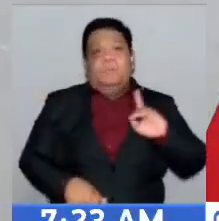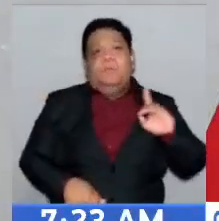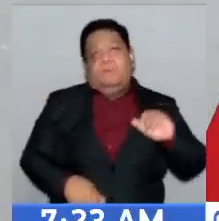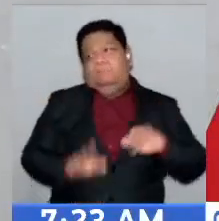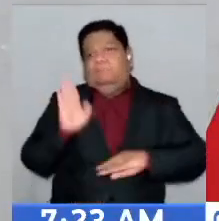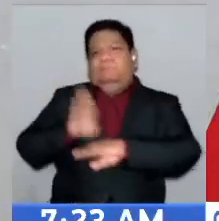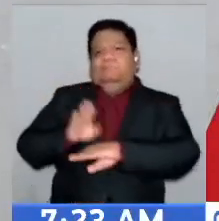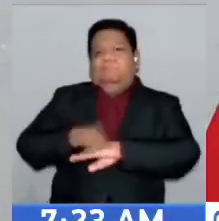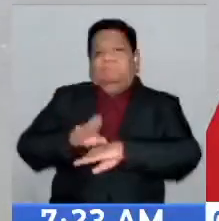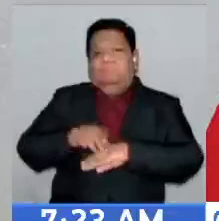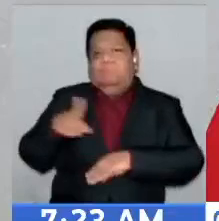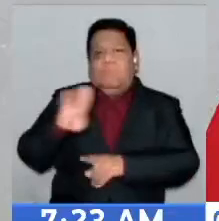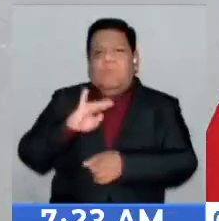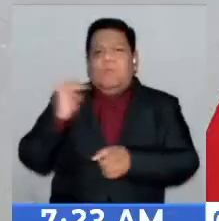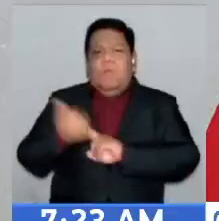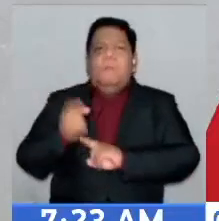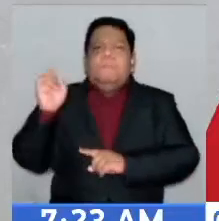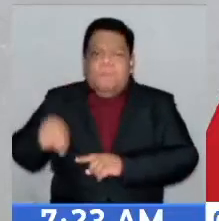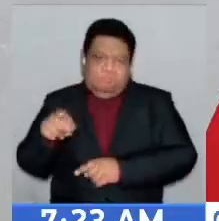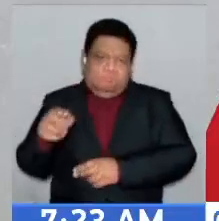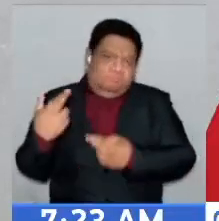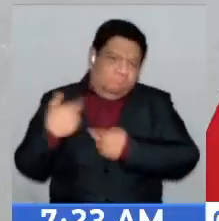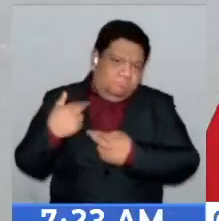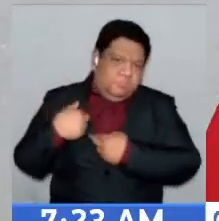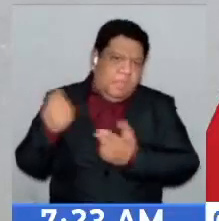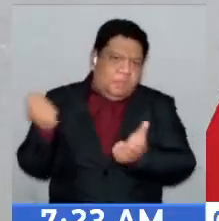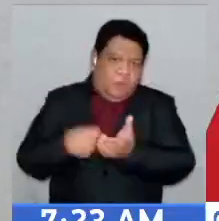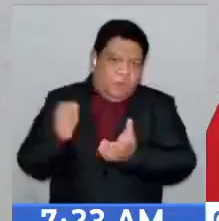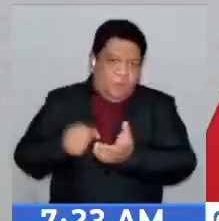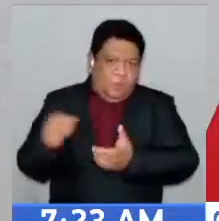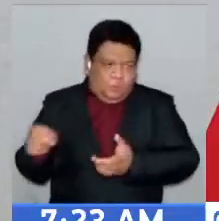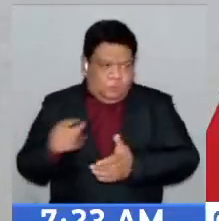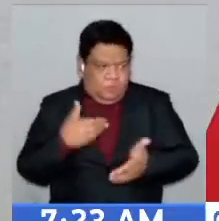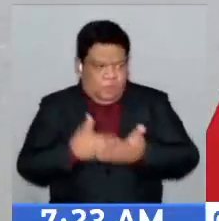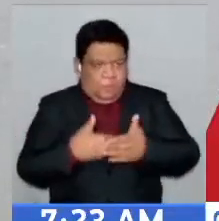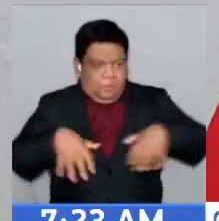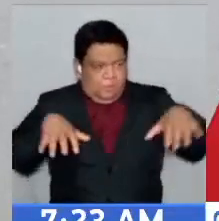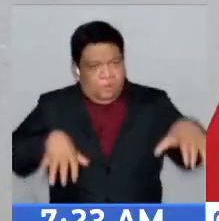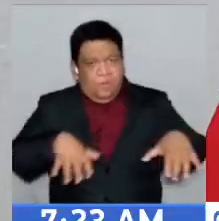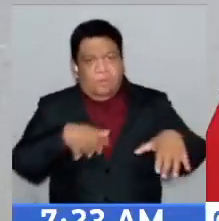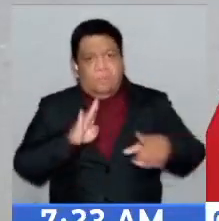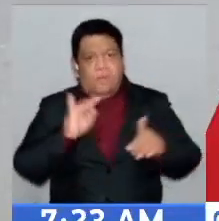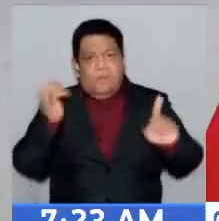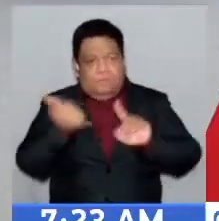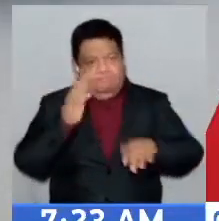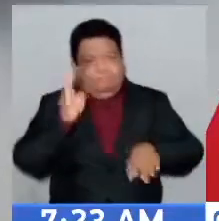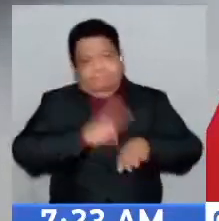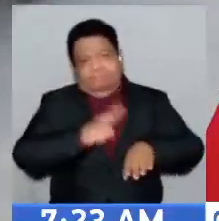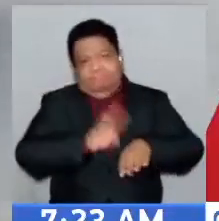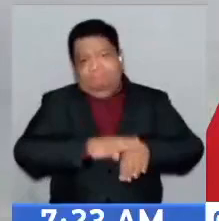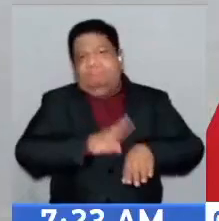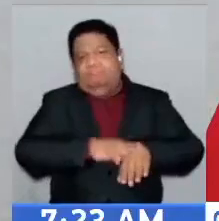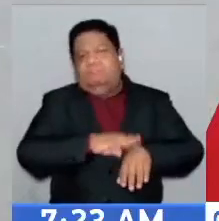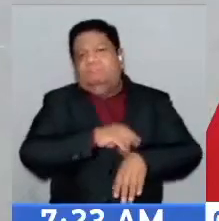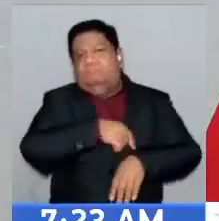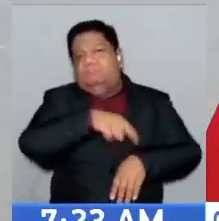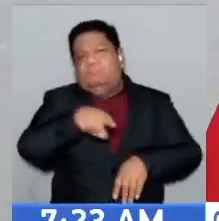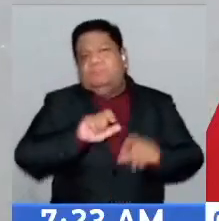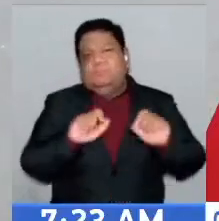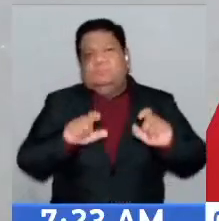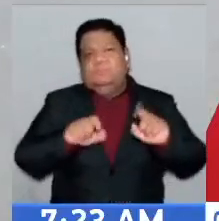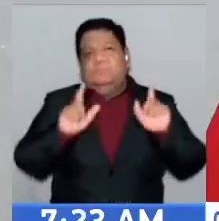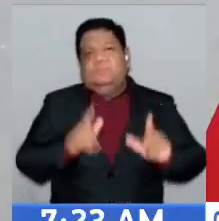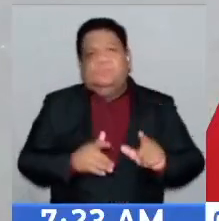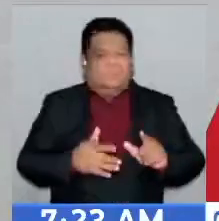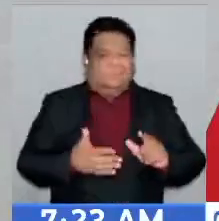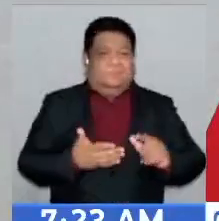dapat sila rin mismo, malapit lang sa kanilang lugar, ang lapit lang sa kanilang barangay, pagsabihan nila, sitahin nila yung mga vendor na lumalagpas doon sa bangketa.